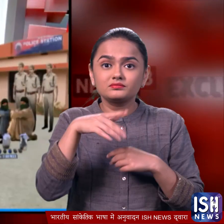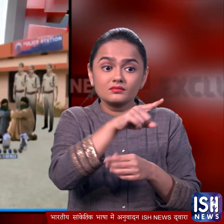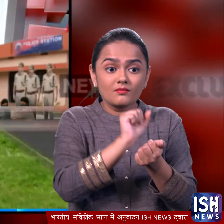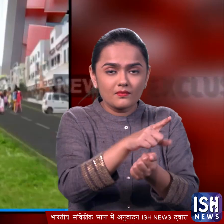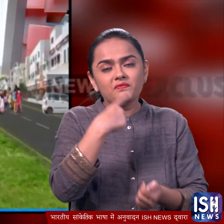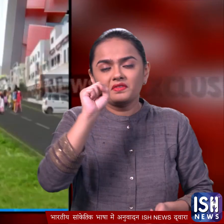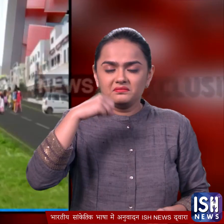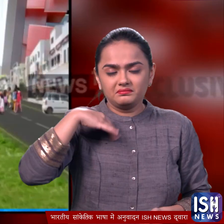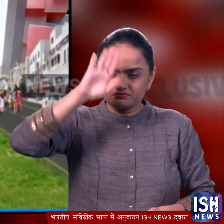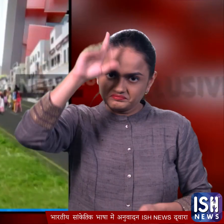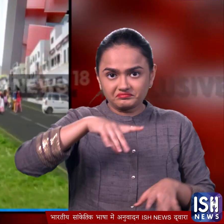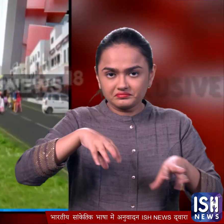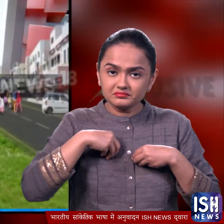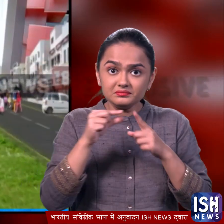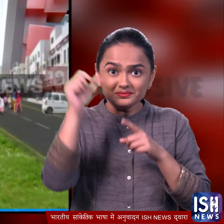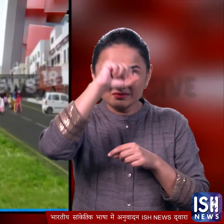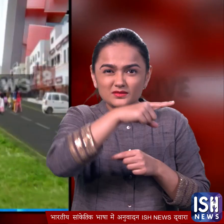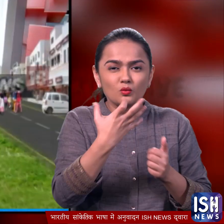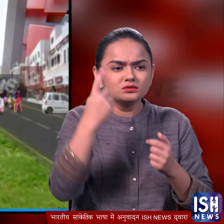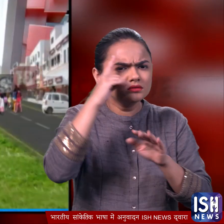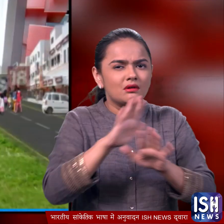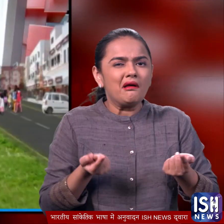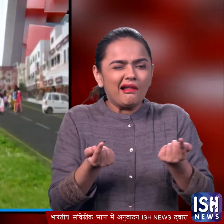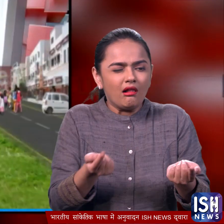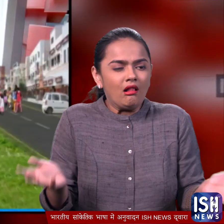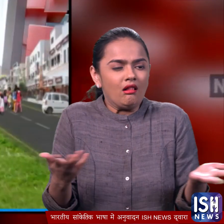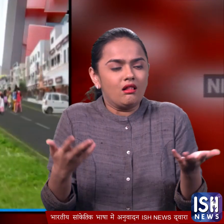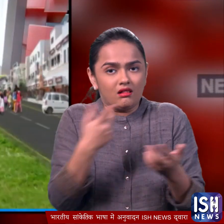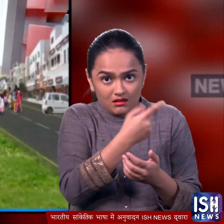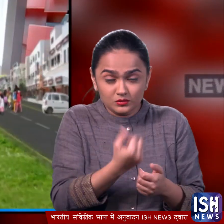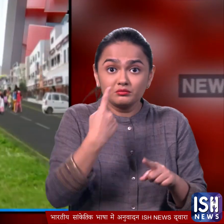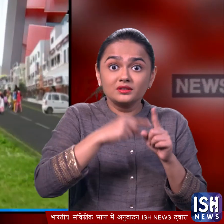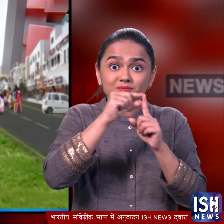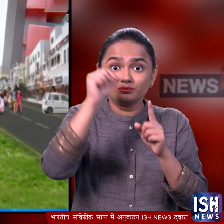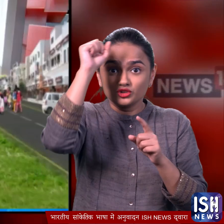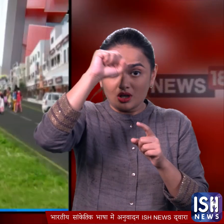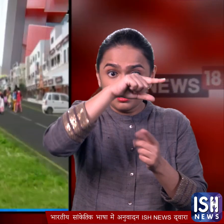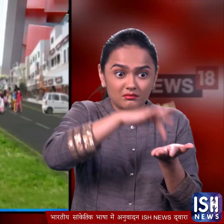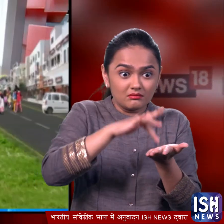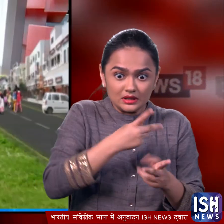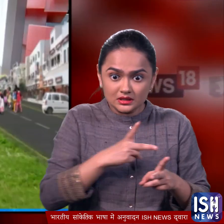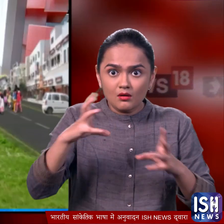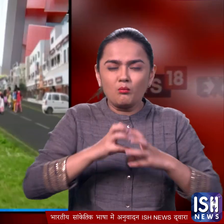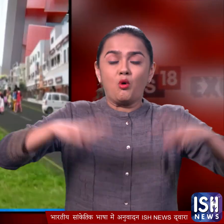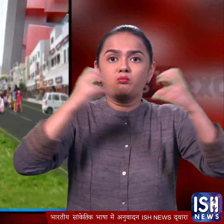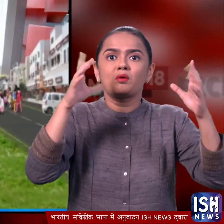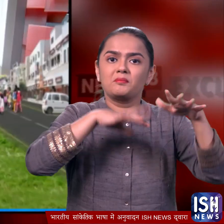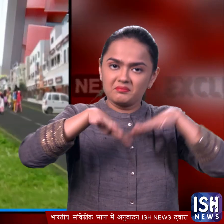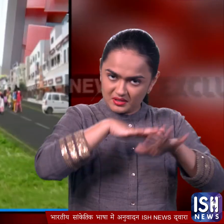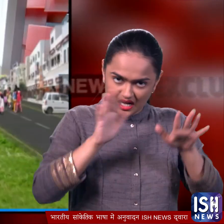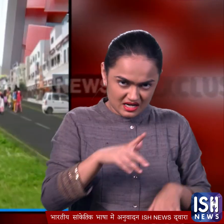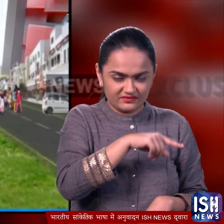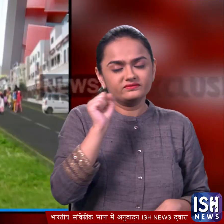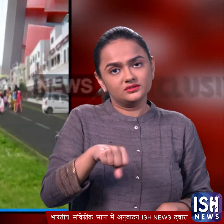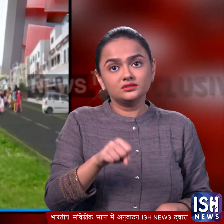ने बताया कि गिरफ्तार किए गए आरोपियों ने स्वीकार किया कि वो पंजाब का माहौल बिगाड़ने की कोशिश में थे और उनकी पंजाब के अलग अलग हिस्सों में